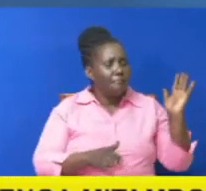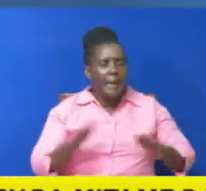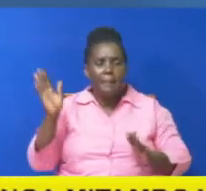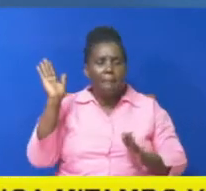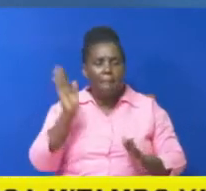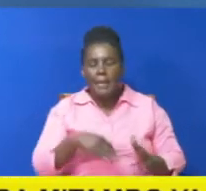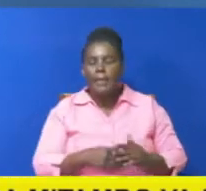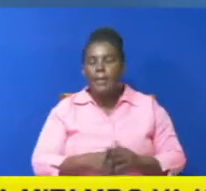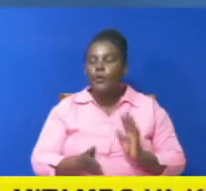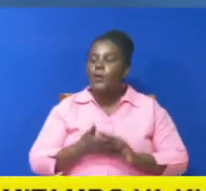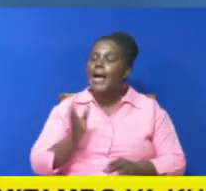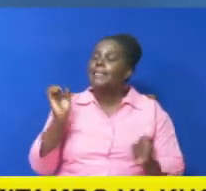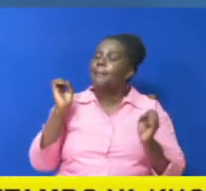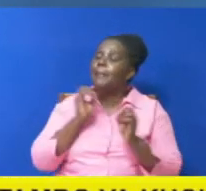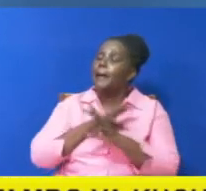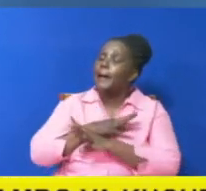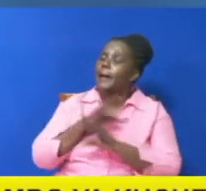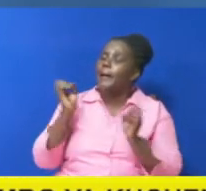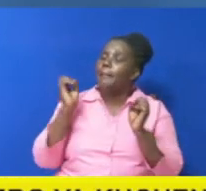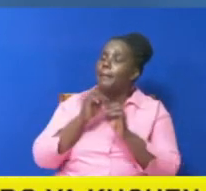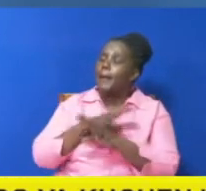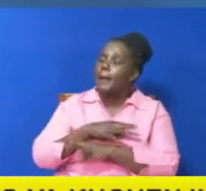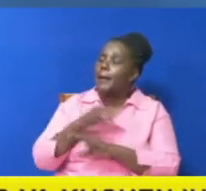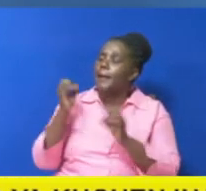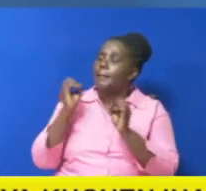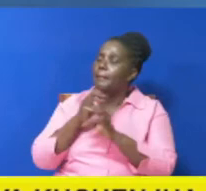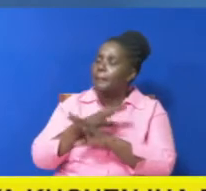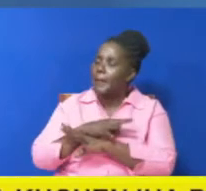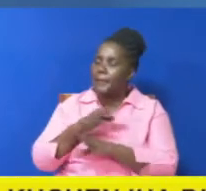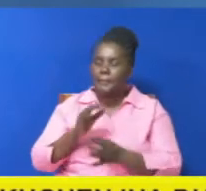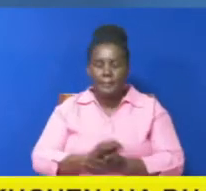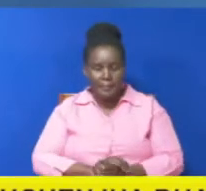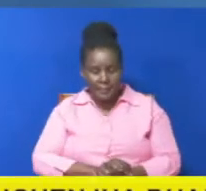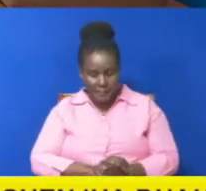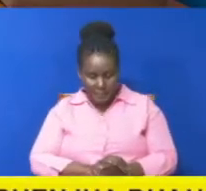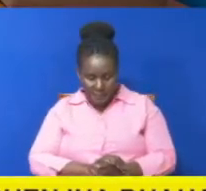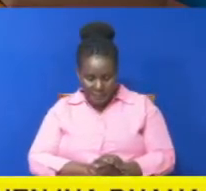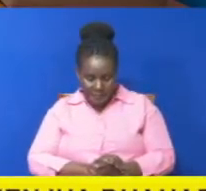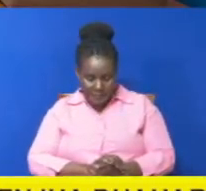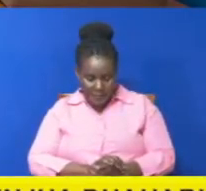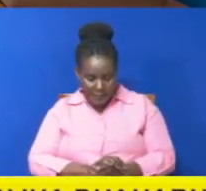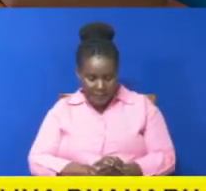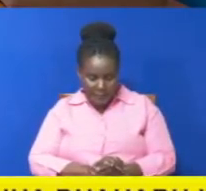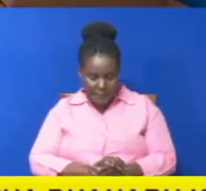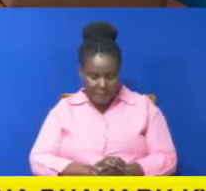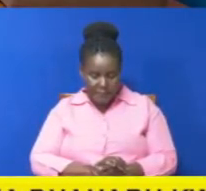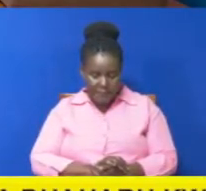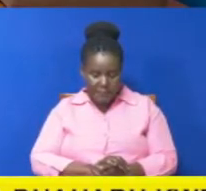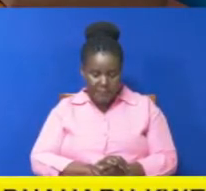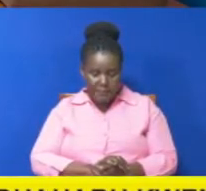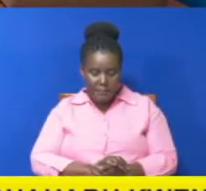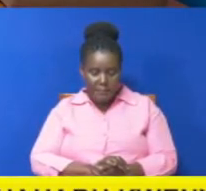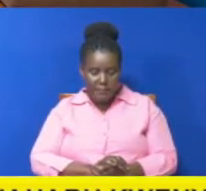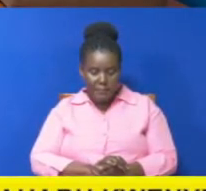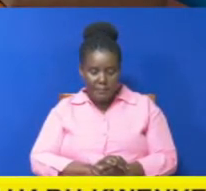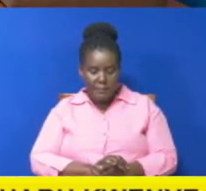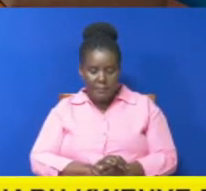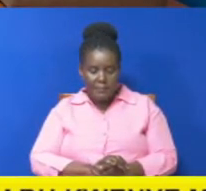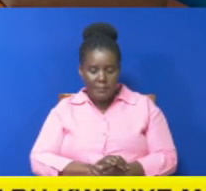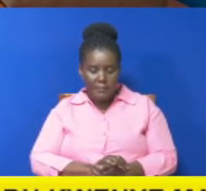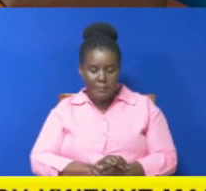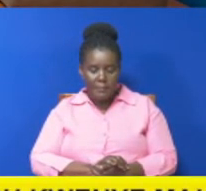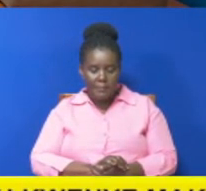sisi wenyewe kulinda kauli zetu na tulinde midomo yetu. Nataka niongezee hapa kwenye kauli. Unajua